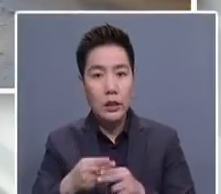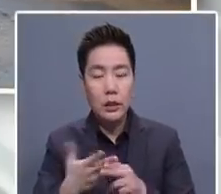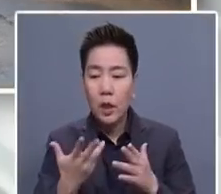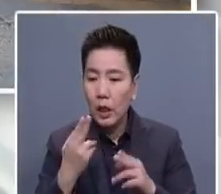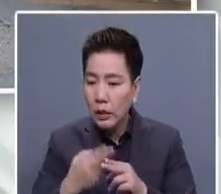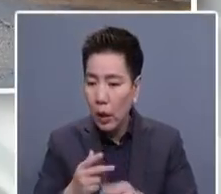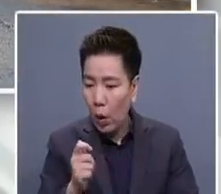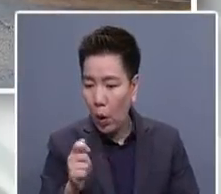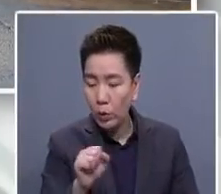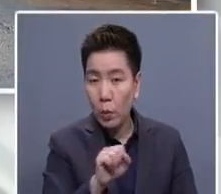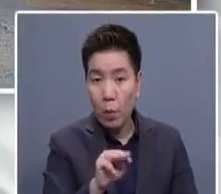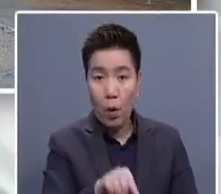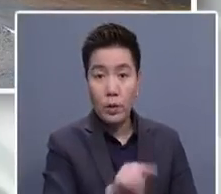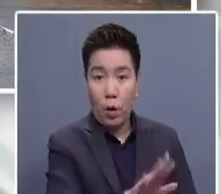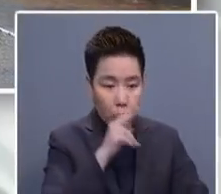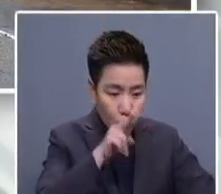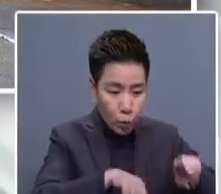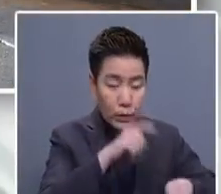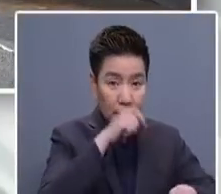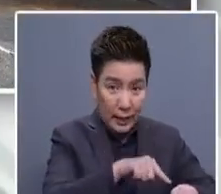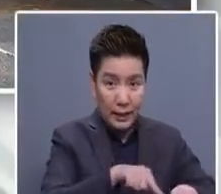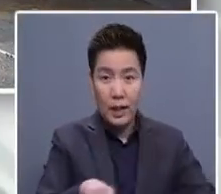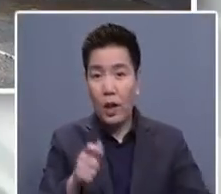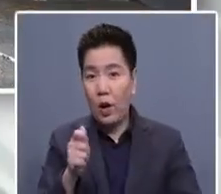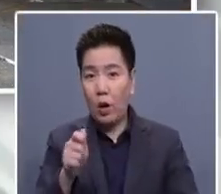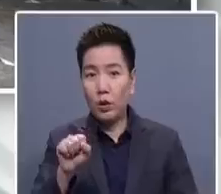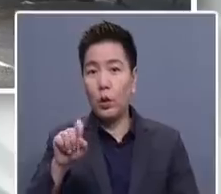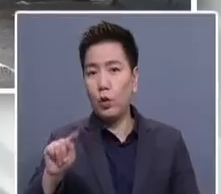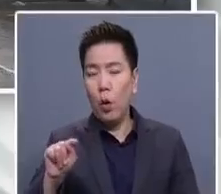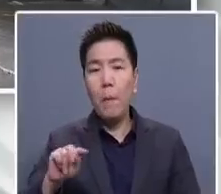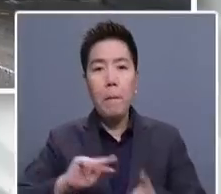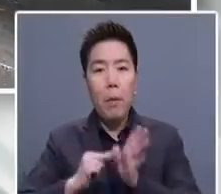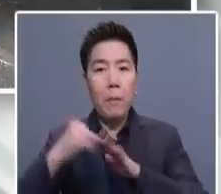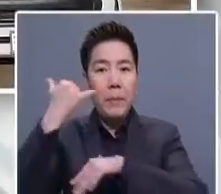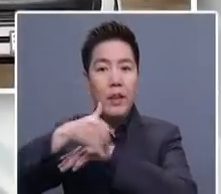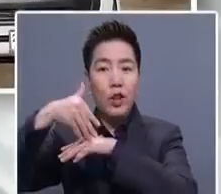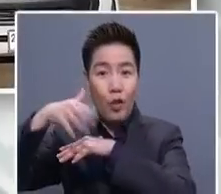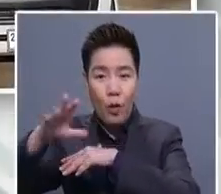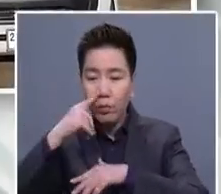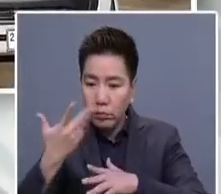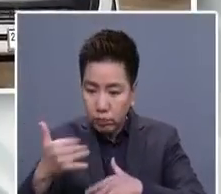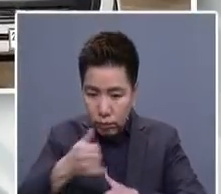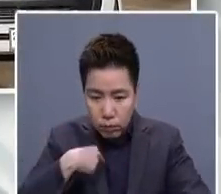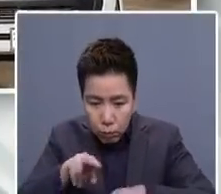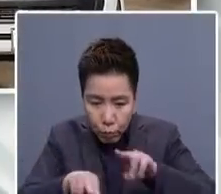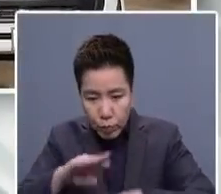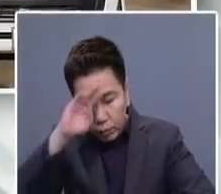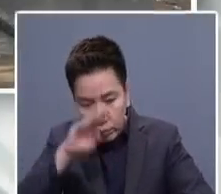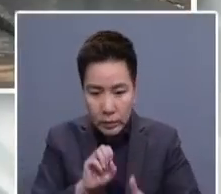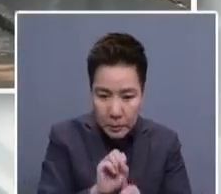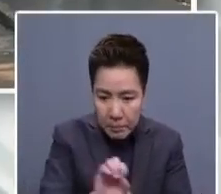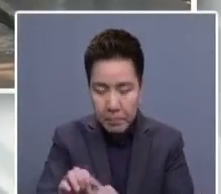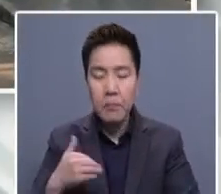ากมีอสมดูแลคนไทยแล้วเนี่ยแล้วก็มีอสตคืออาสาสมัครต่างด้าวเนี่ย ค อยดูแลสุขภาพของคนต่างด้าวด้ว